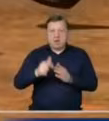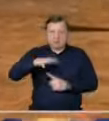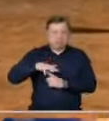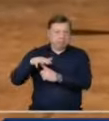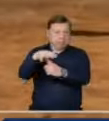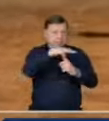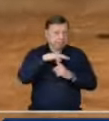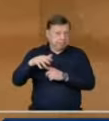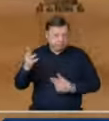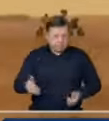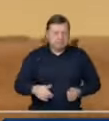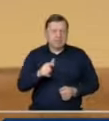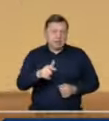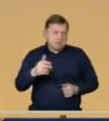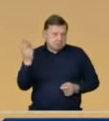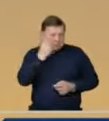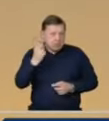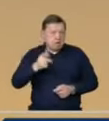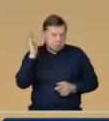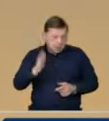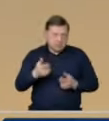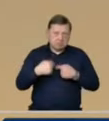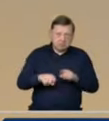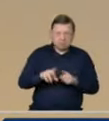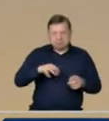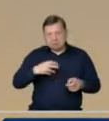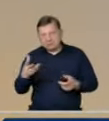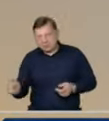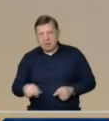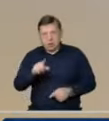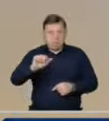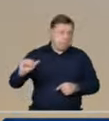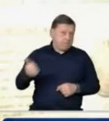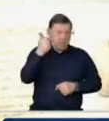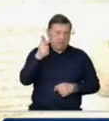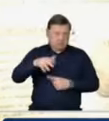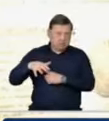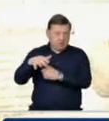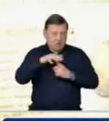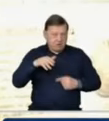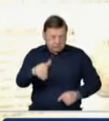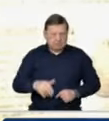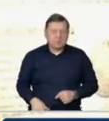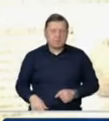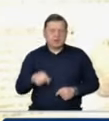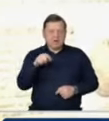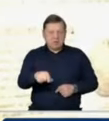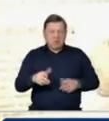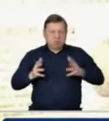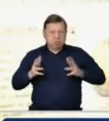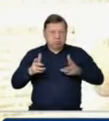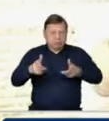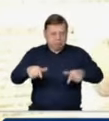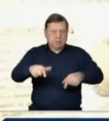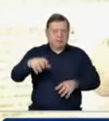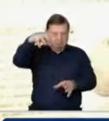Naukowcy chcą się przekonać, czy przyda się podczas eksploracji. Pierwszy kosmiczny dron, który został zainstalowany i został